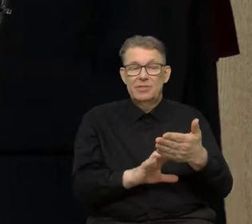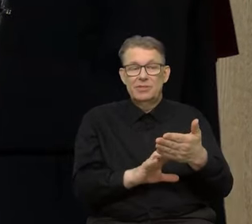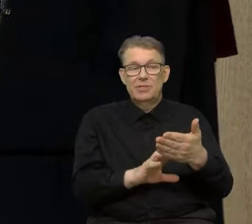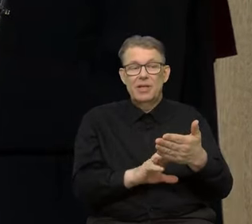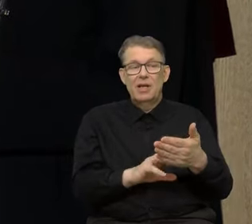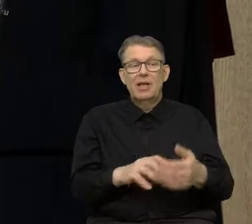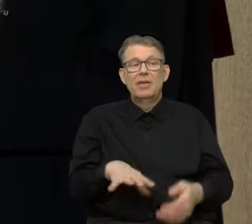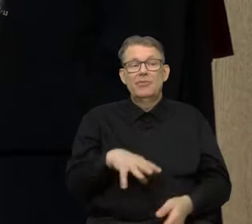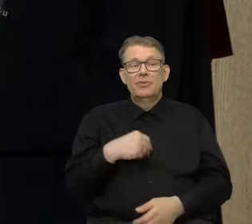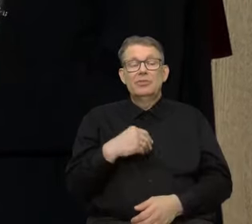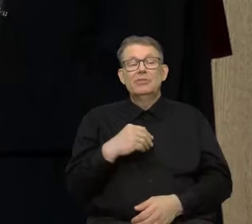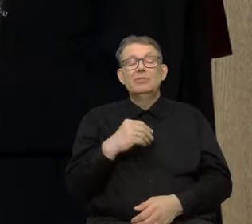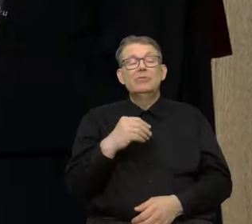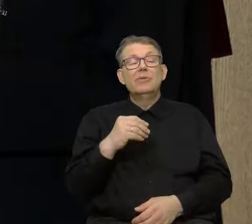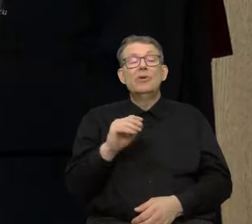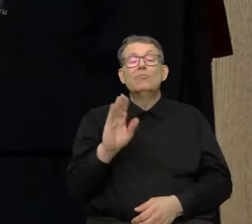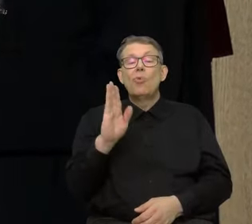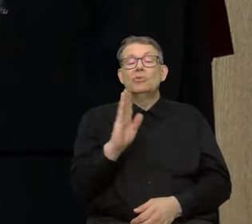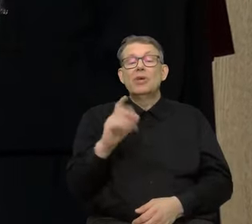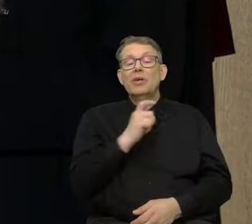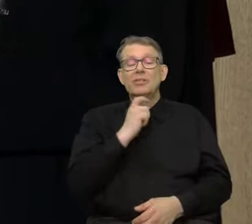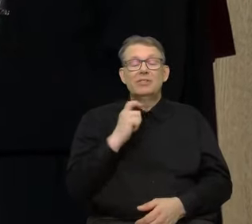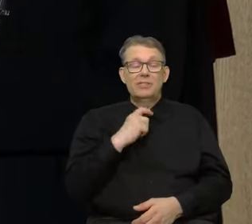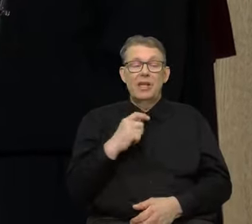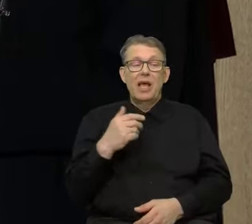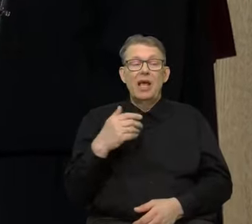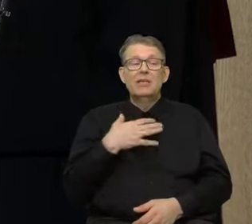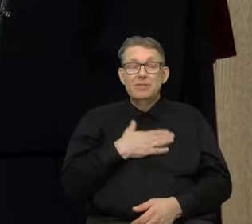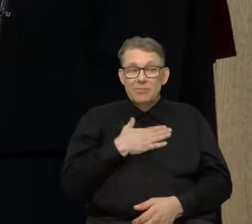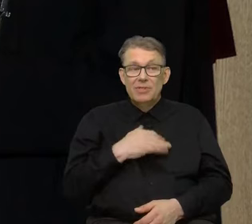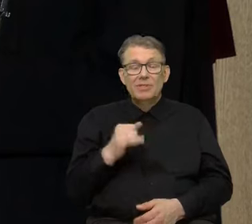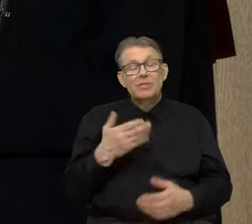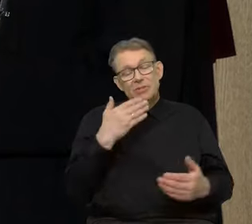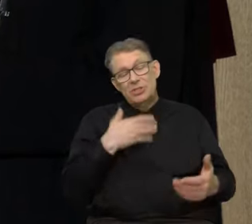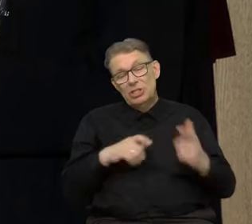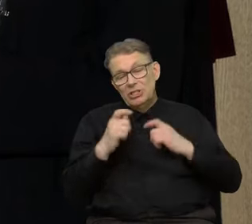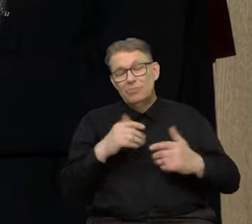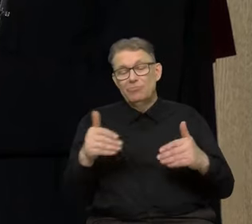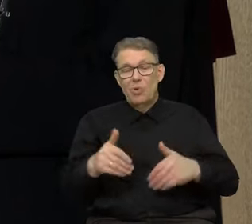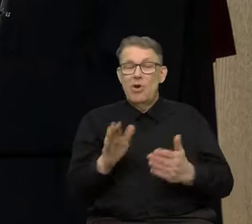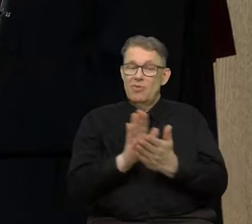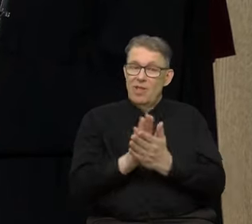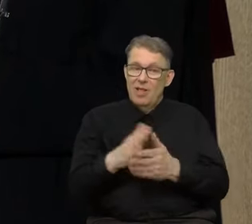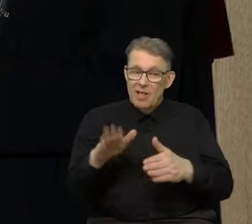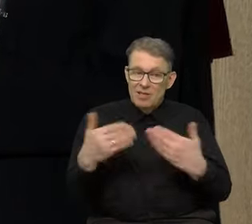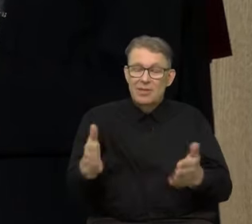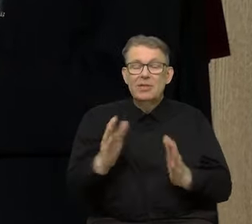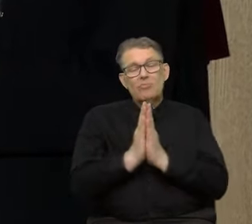księdza Michała. Cieszymy się, że mogliśmy go wynagrodzić, a siostrę prosimy, aby przekazując